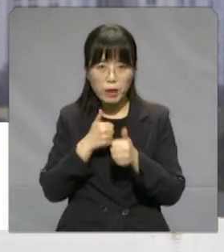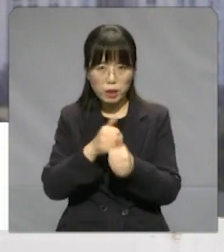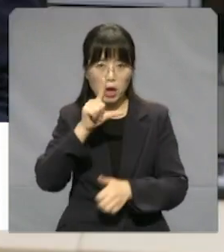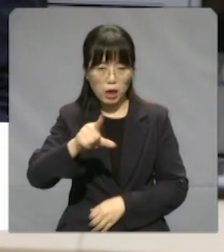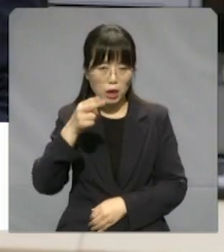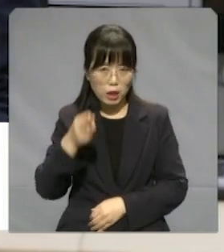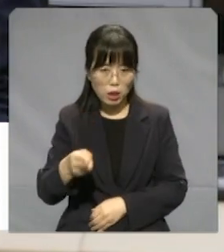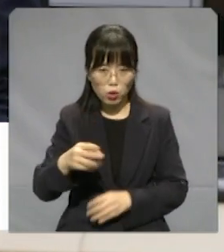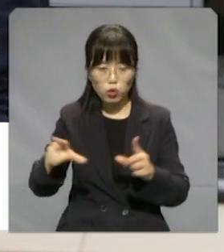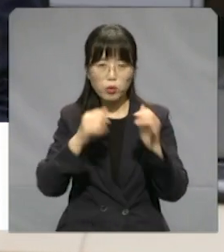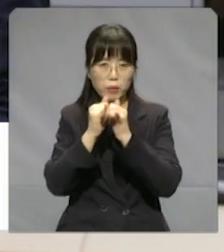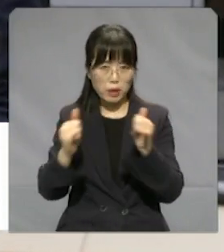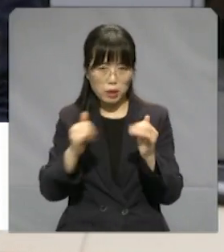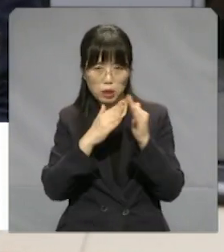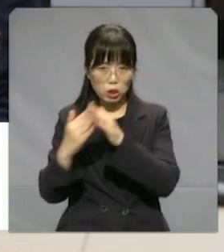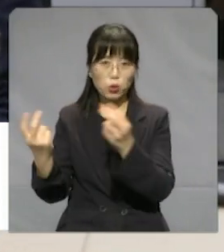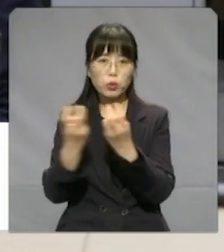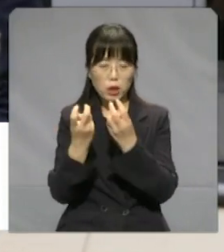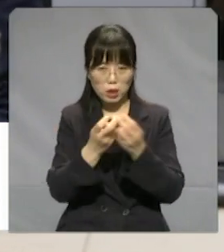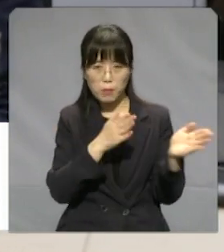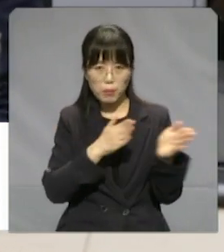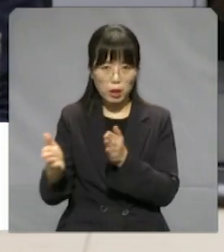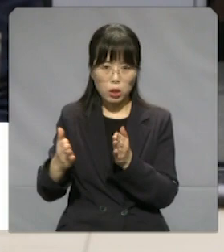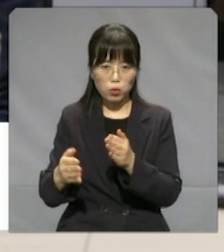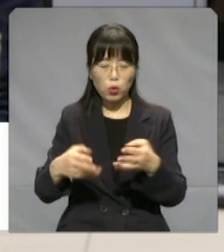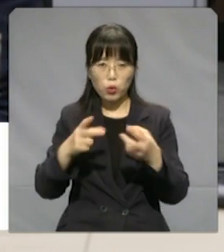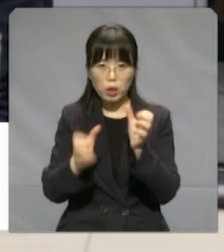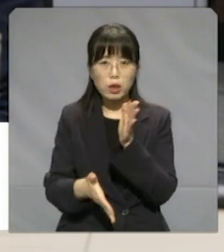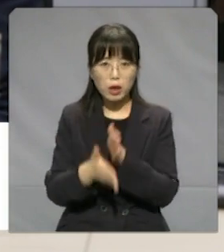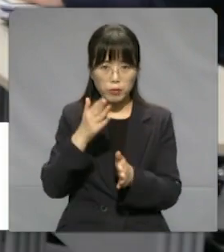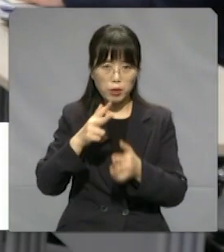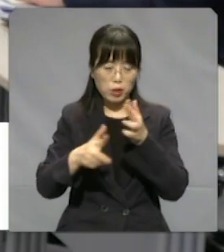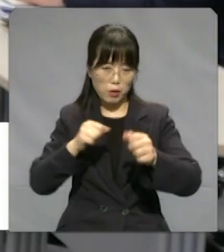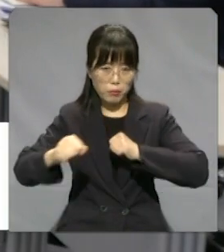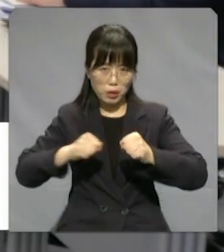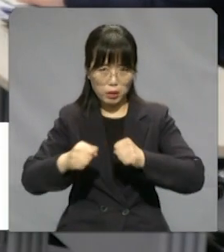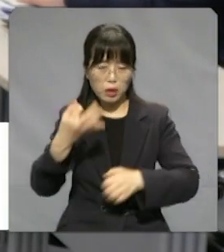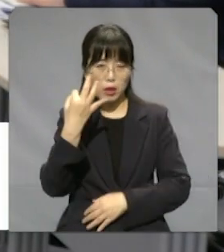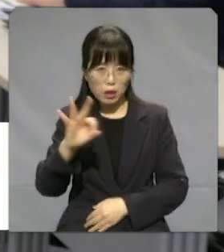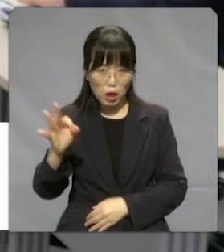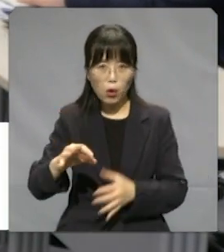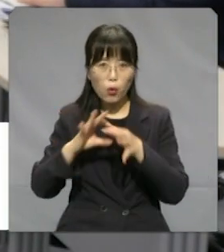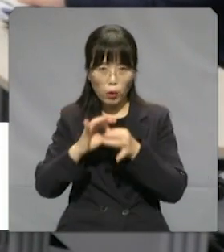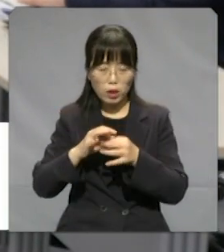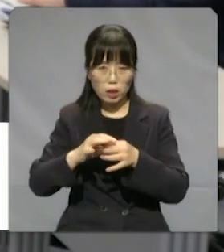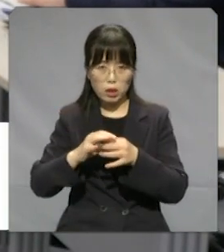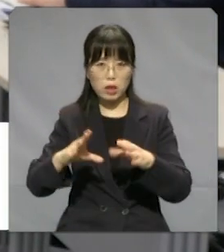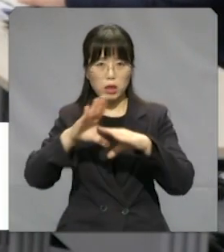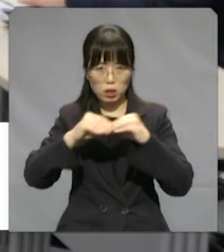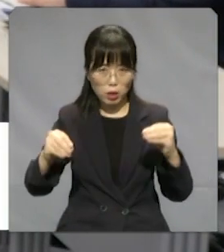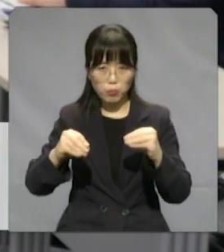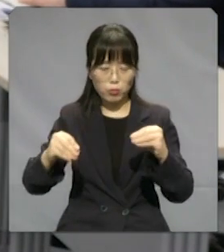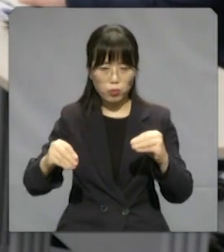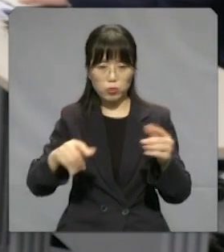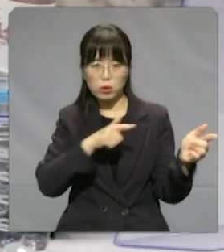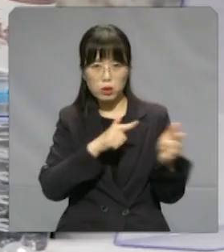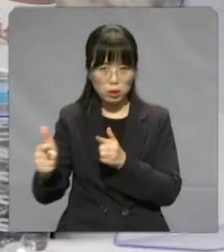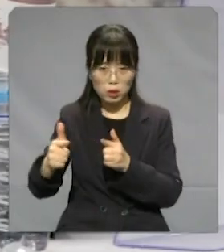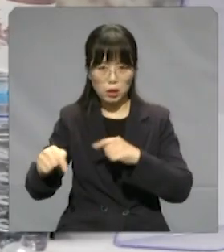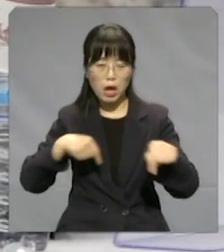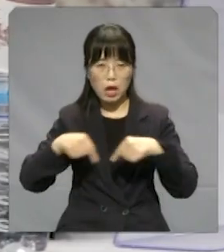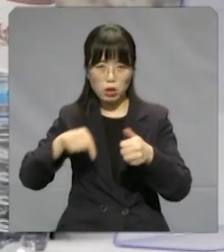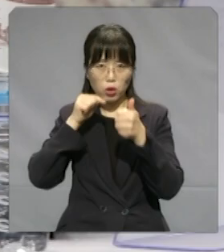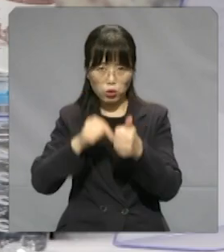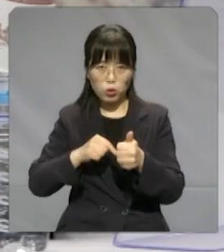LH n 주민들의 2주 대책을 마련하고 성남시는 사업 시행 인가와 관리 처분 계획인가 등 행정절차에